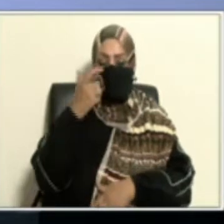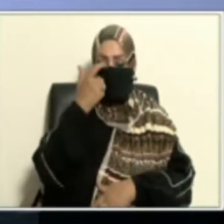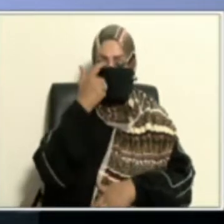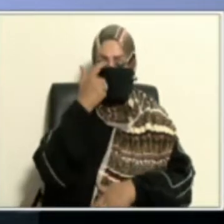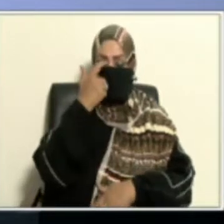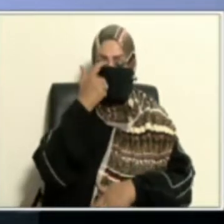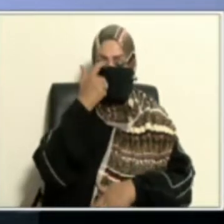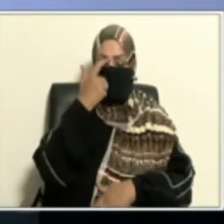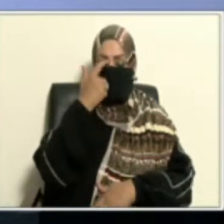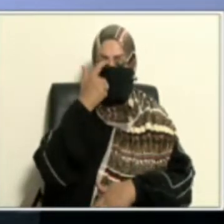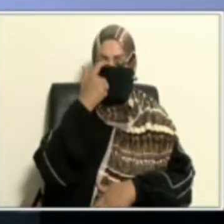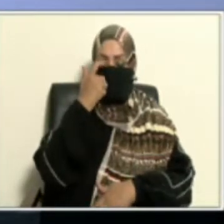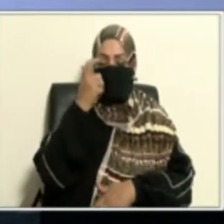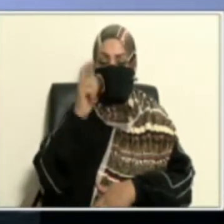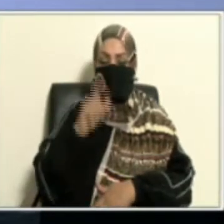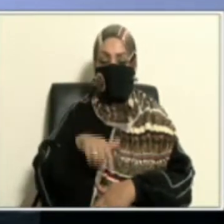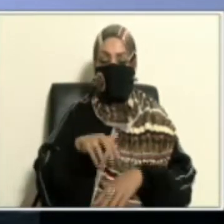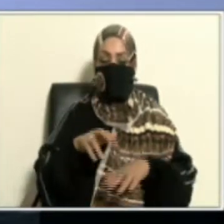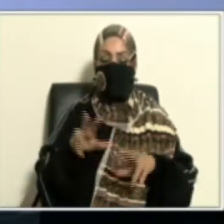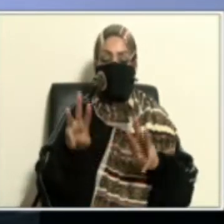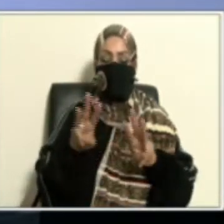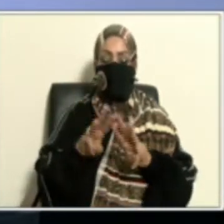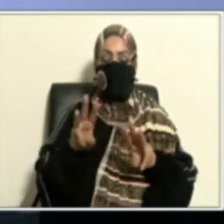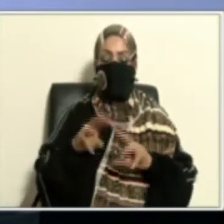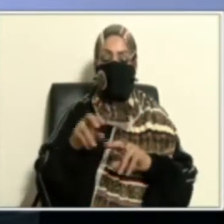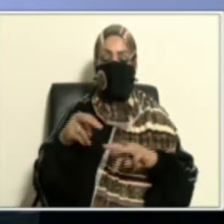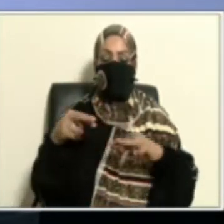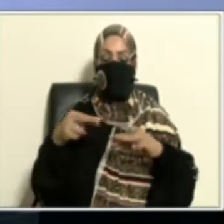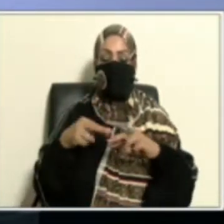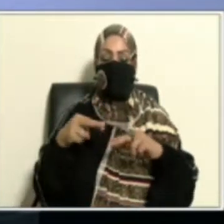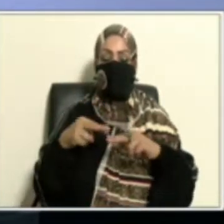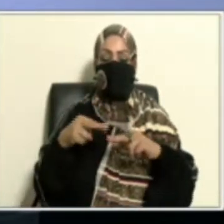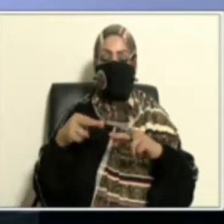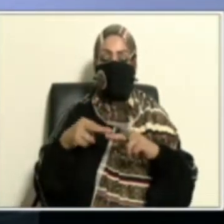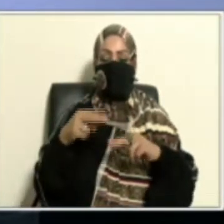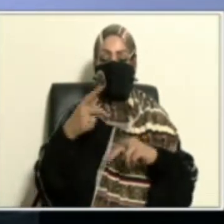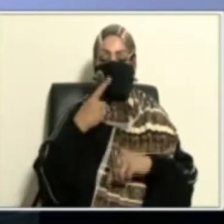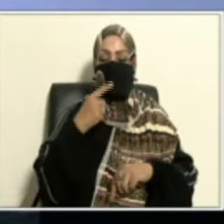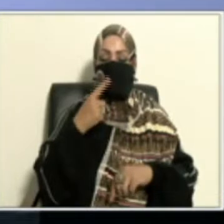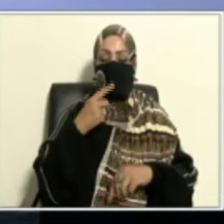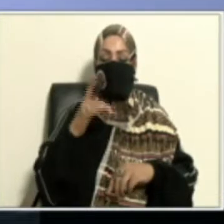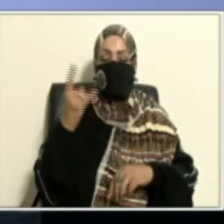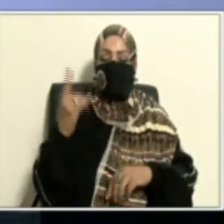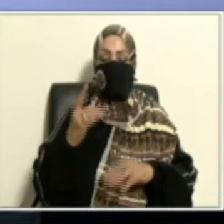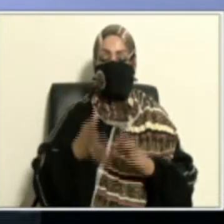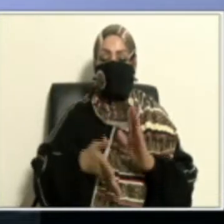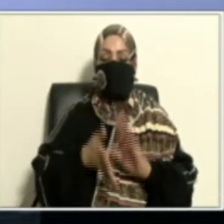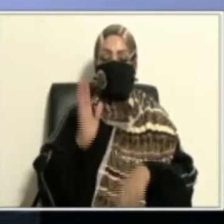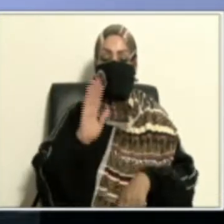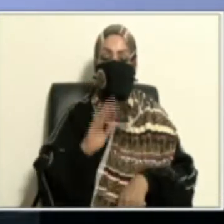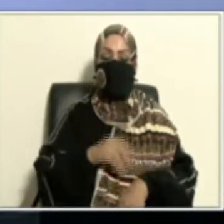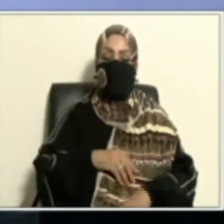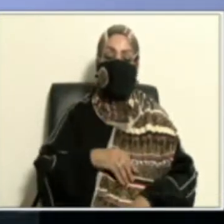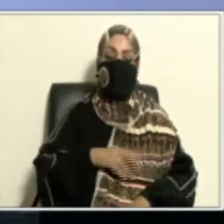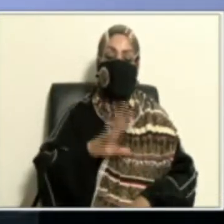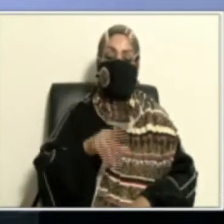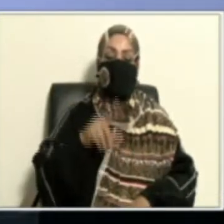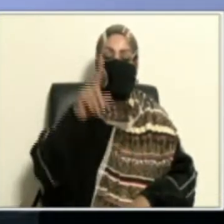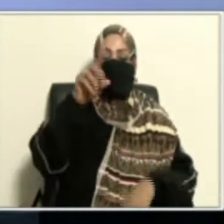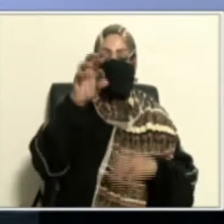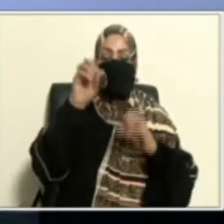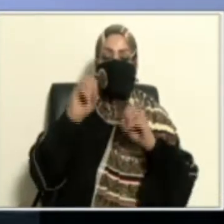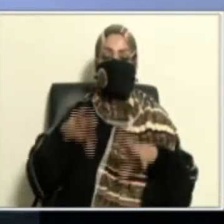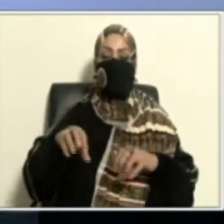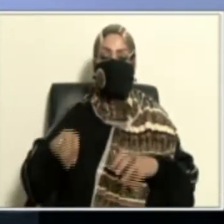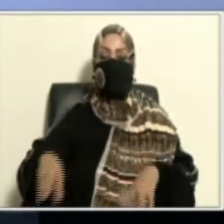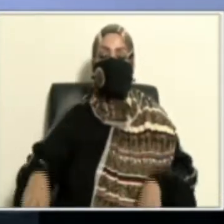وساعات كانت تطلب برنامج تطلب الحاجات هذه يعني ما نبغى الحكم فيها هذه طبعا واحنا ما نعرفوش الا صورة الإخلاص ولا